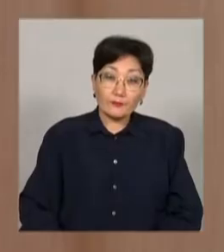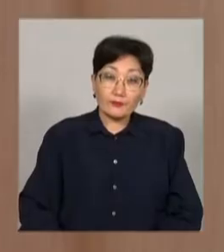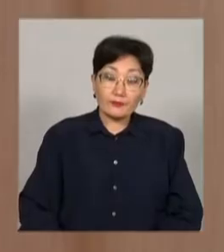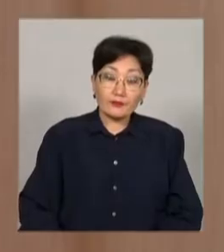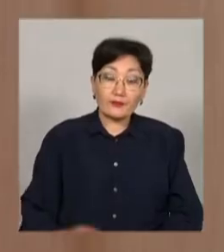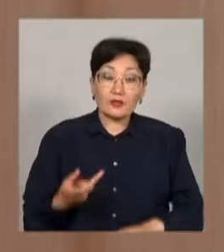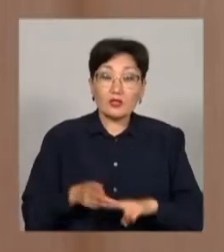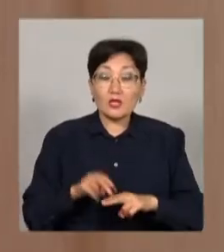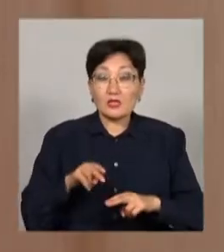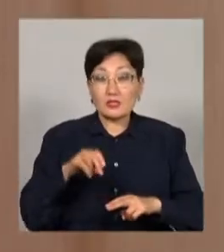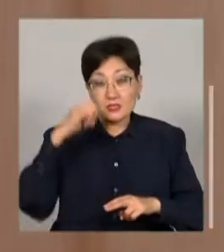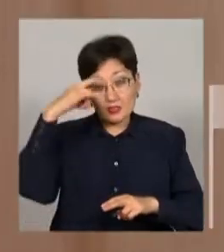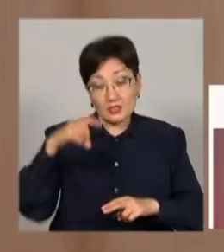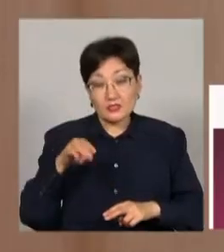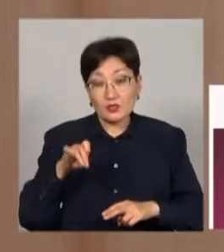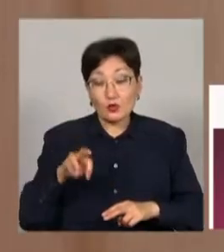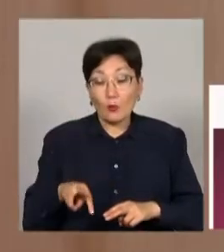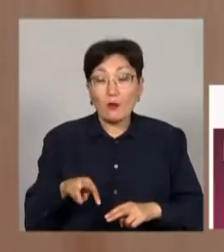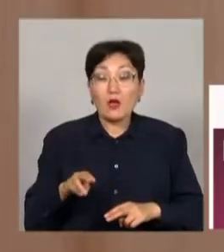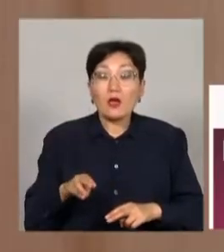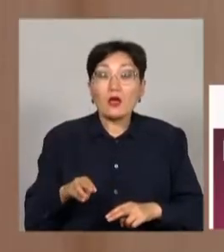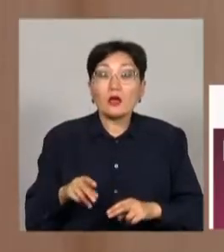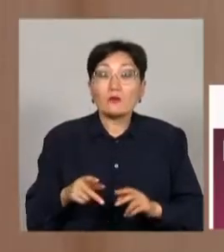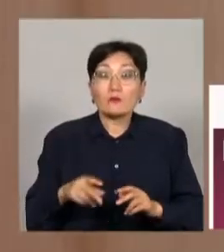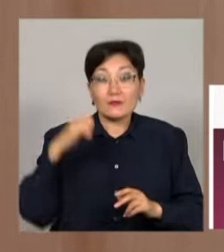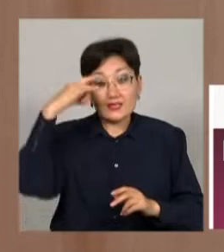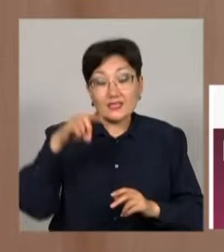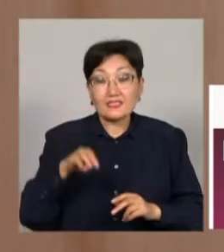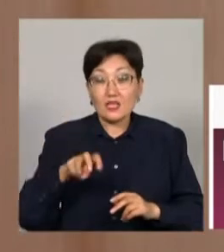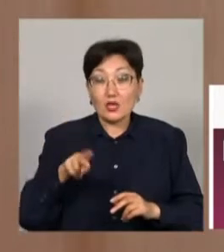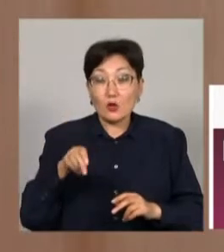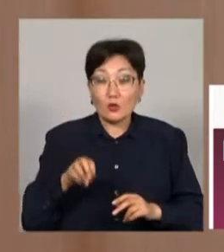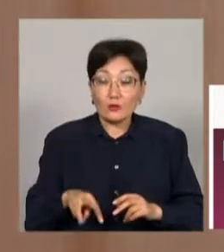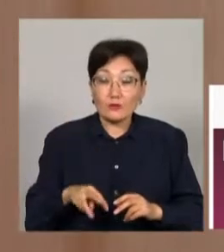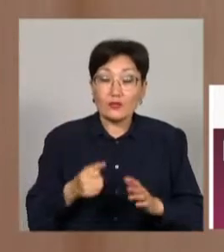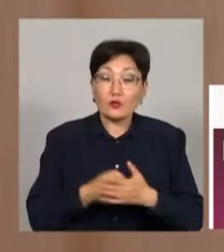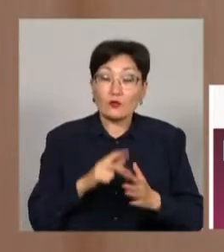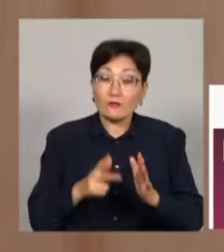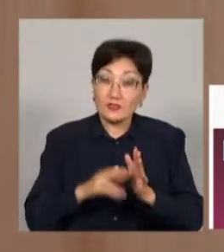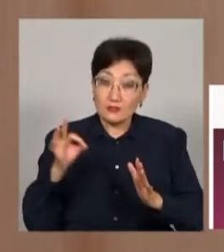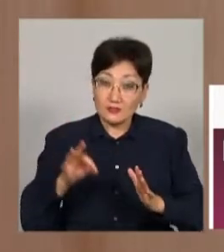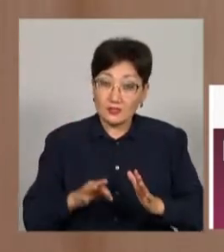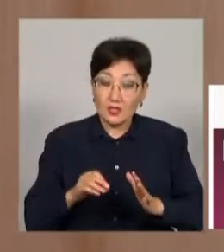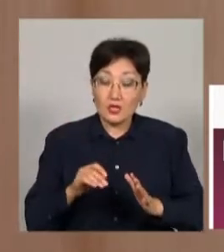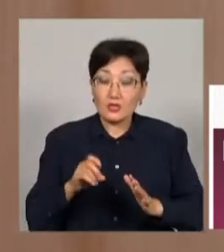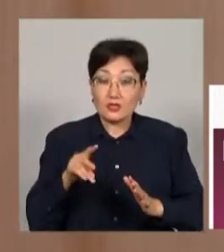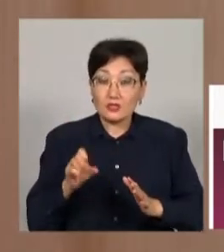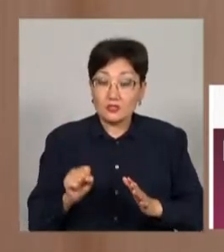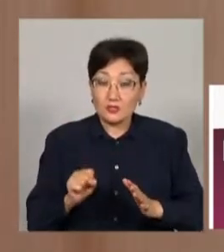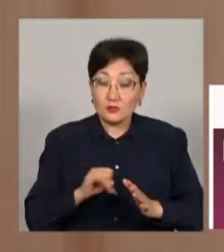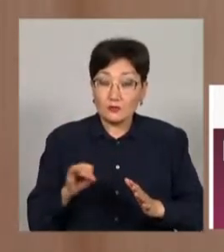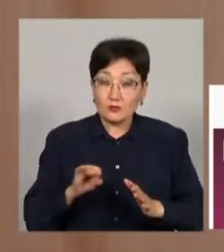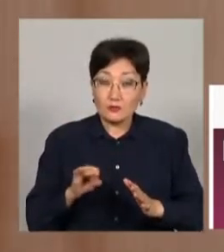Это Казатомпром, Таукен Самрук порядка 10%, Казахтелеком до 18%, Самрук Казнаундил